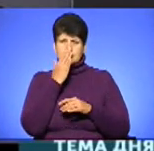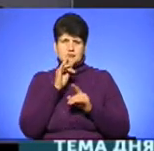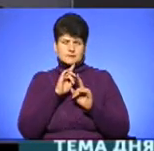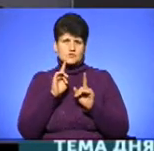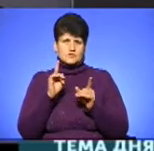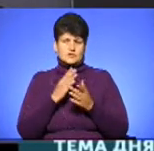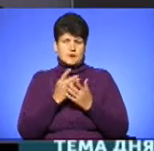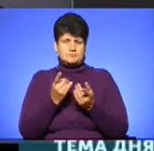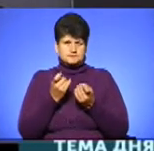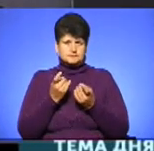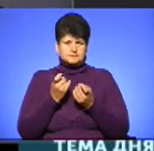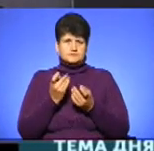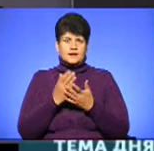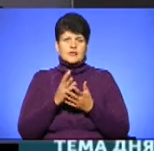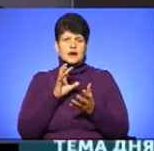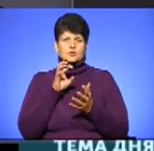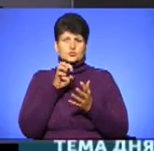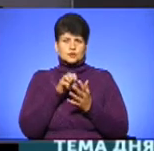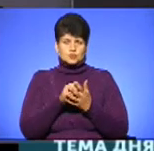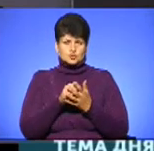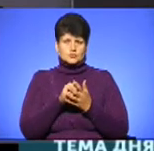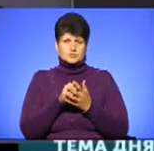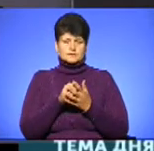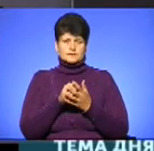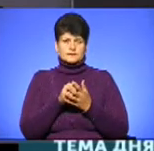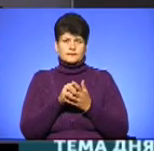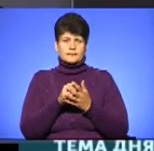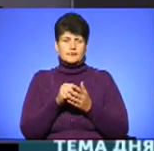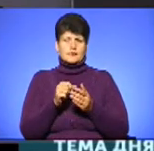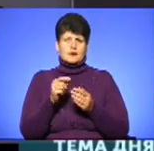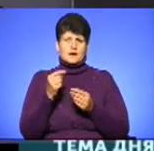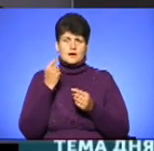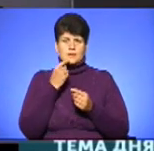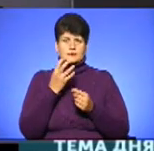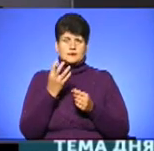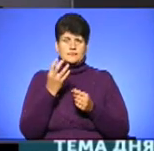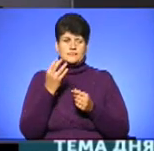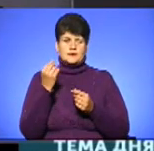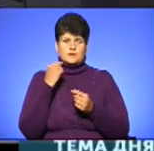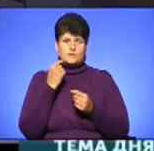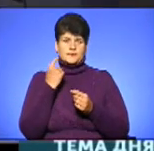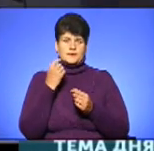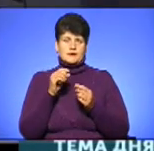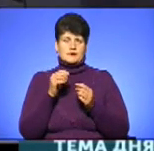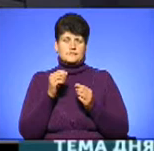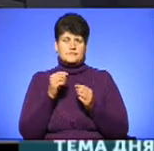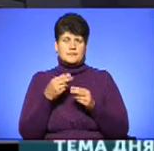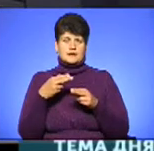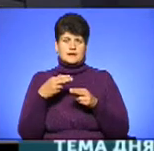має, що її приваблює, розкусує ту капсулу, і та капсула травмує її або підміння, або язик. І достатньо,